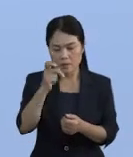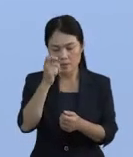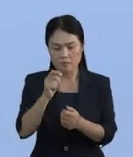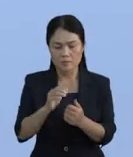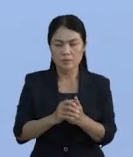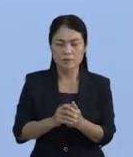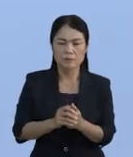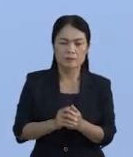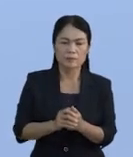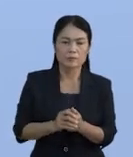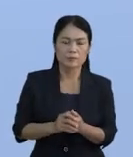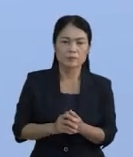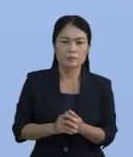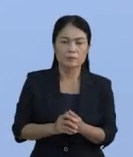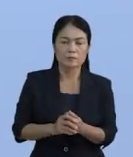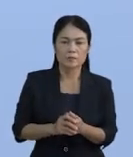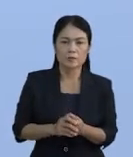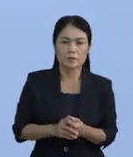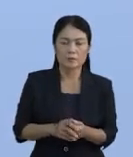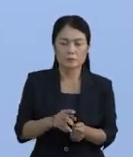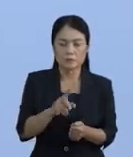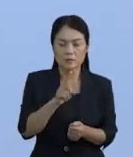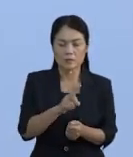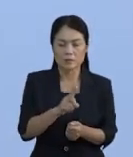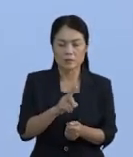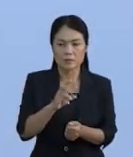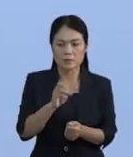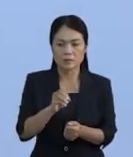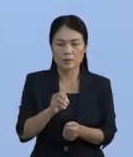lái tới chia một bọn một thấy phám là